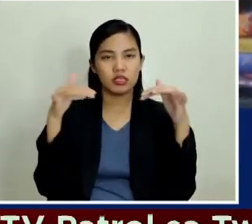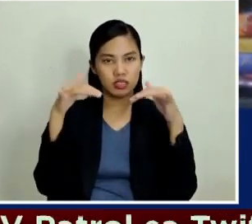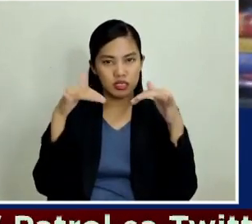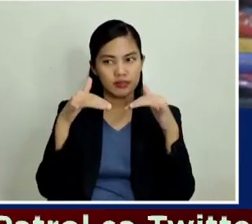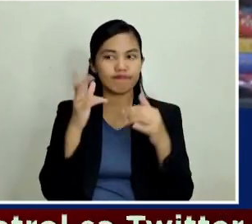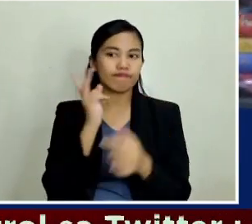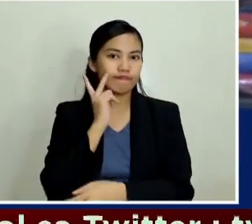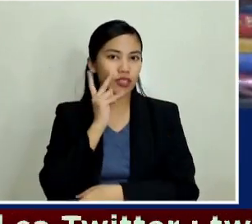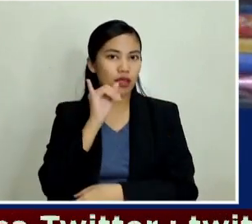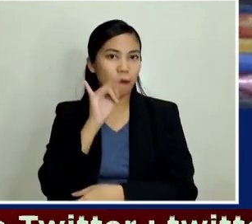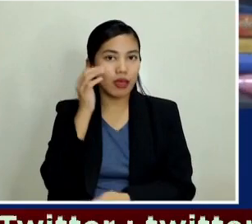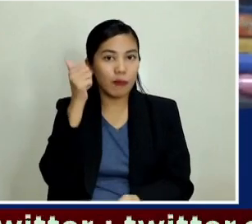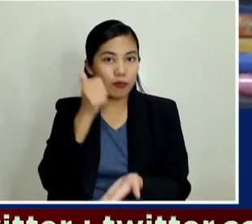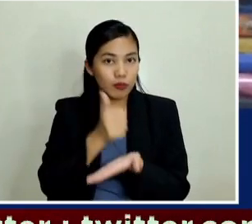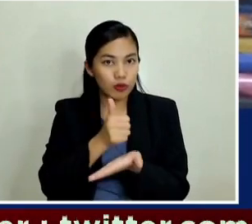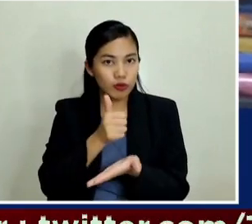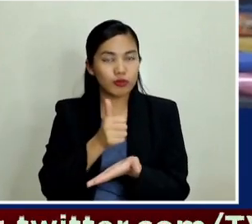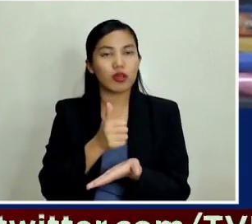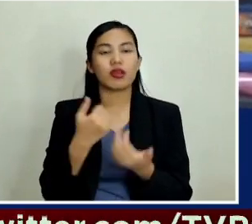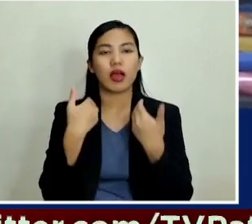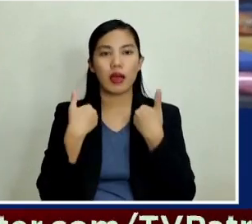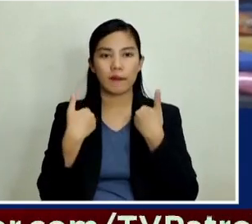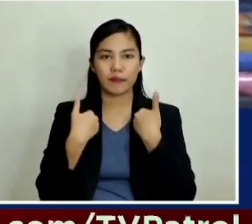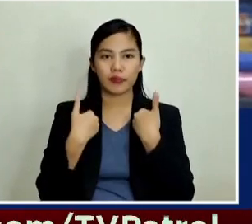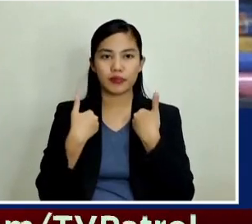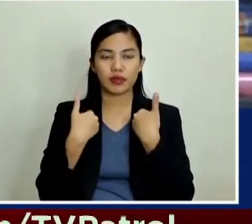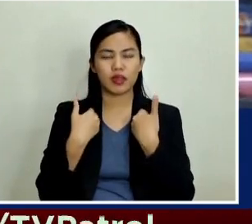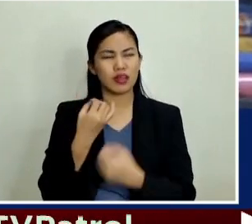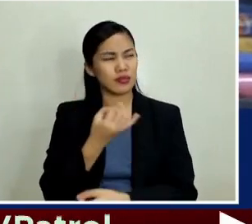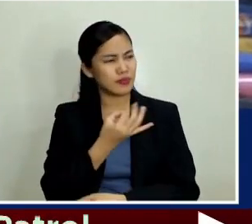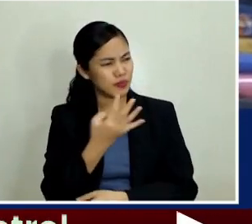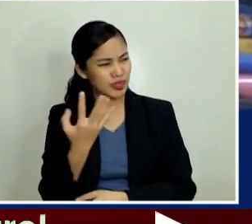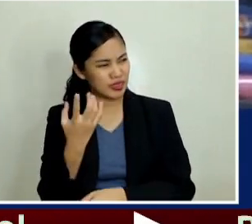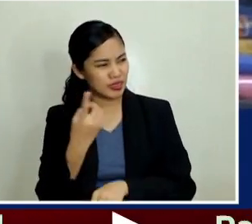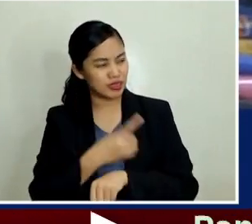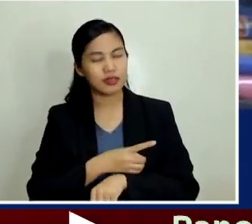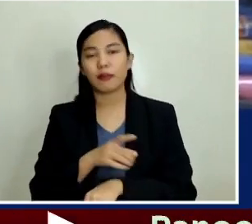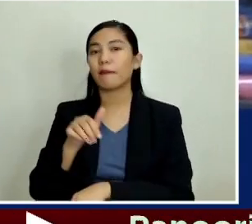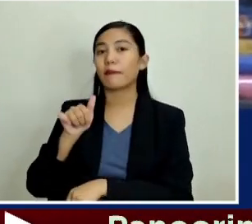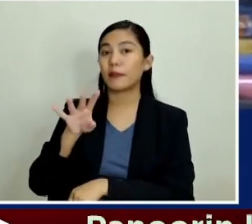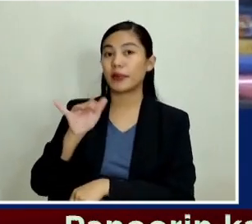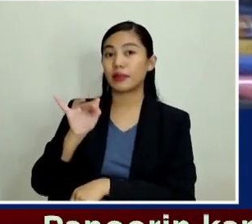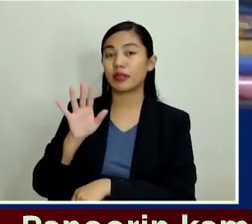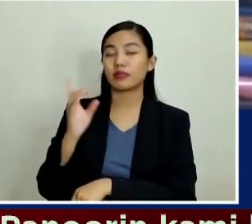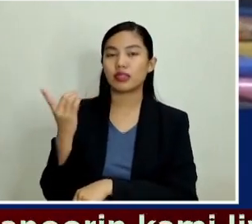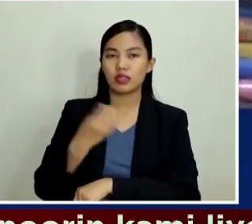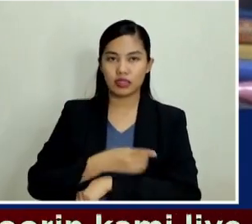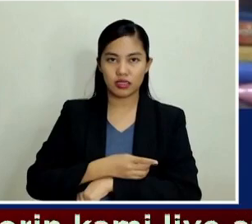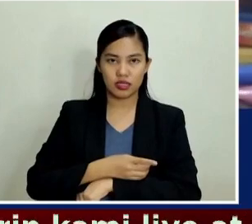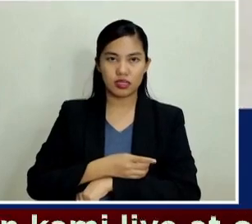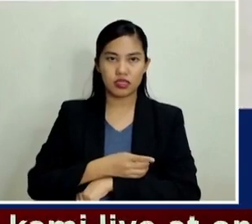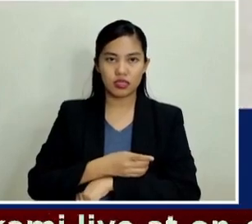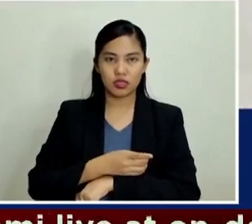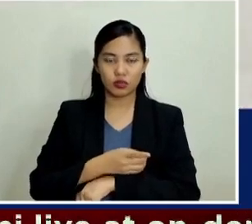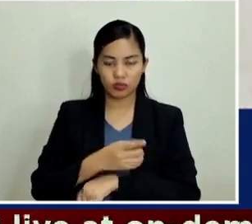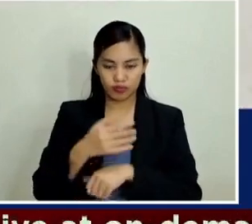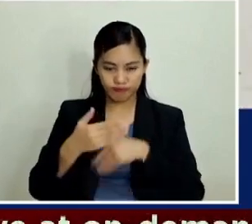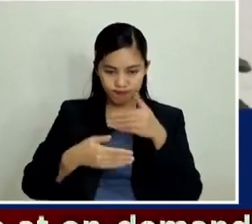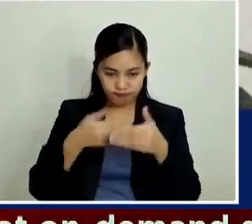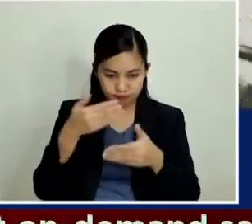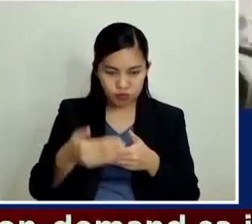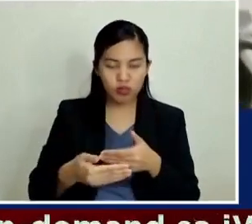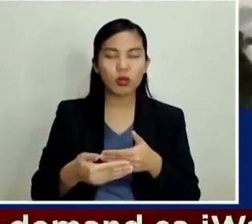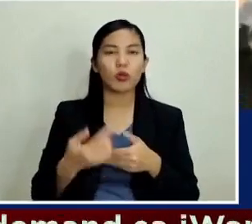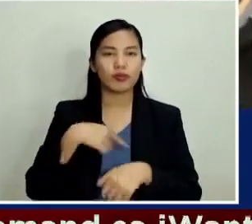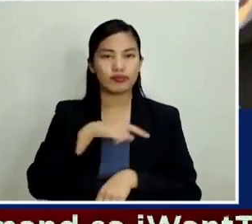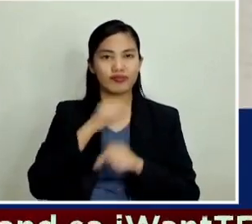yan, there will be posting for how many days? 15 days. And then from there on, we can implement it na po. Pabor naman ang